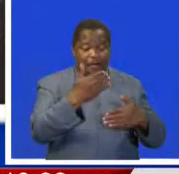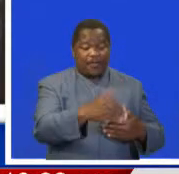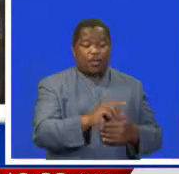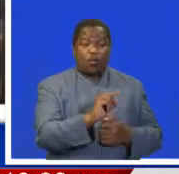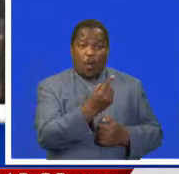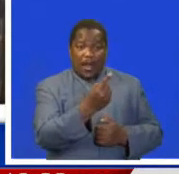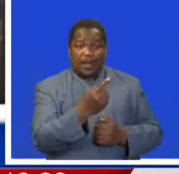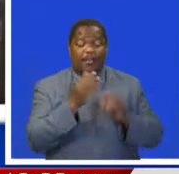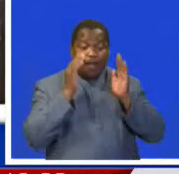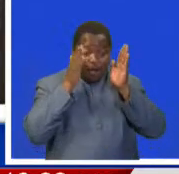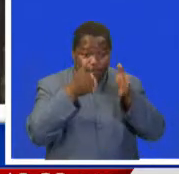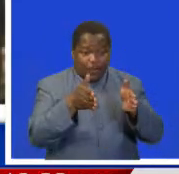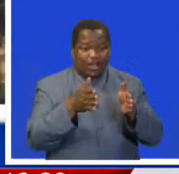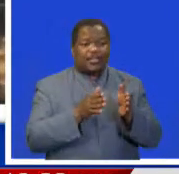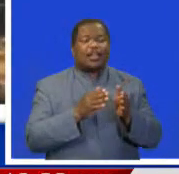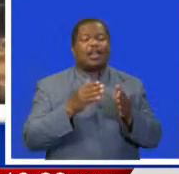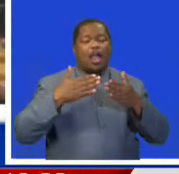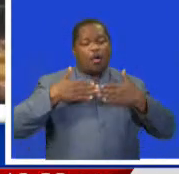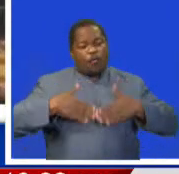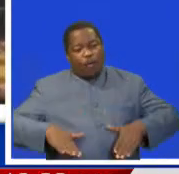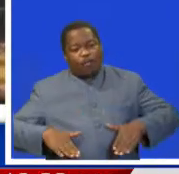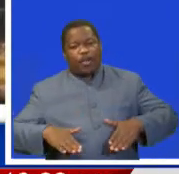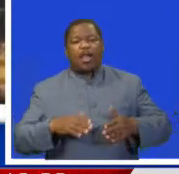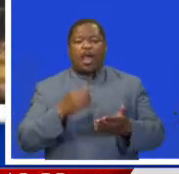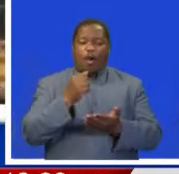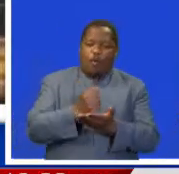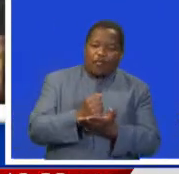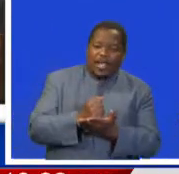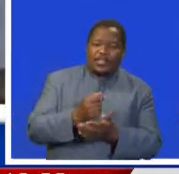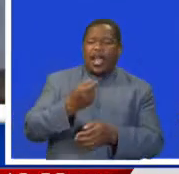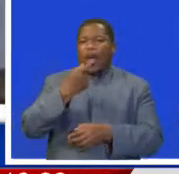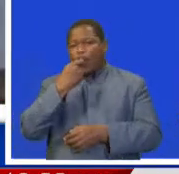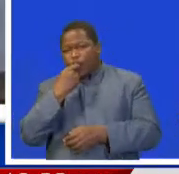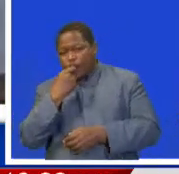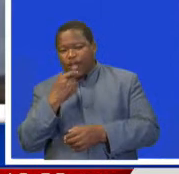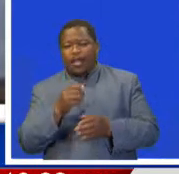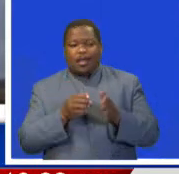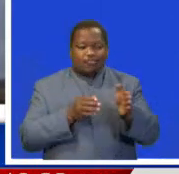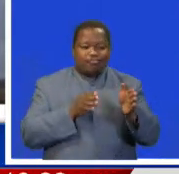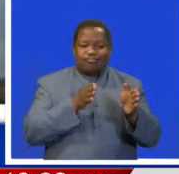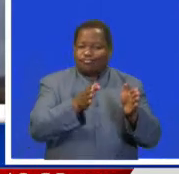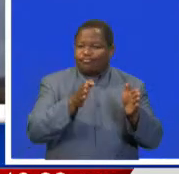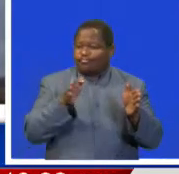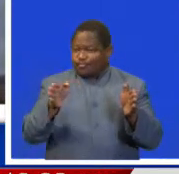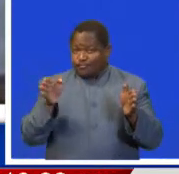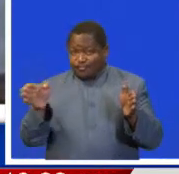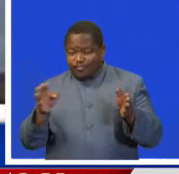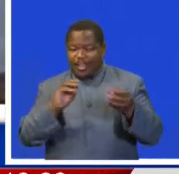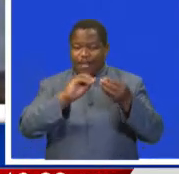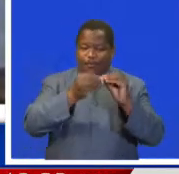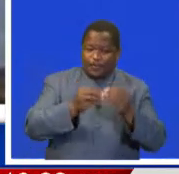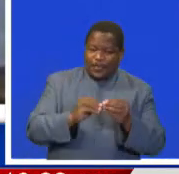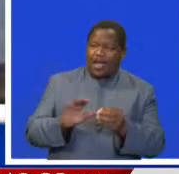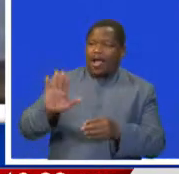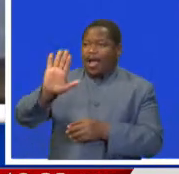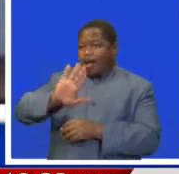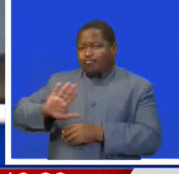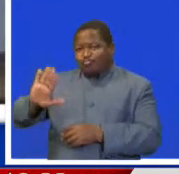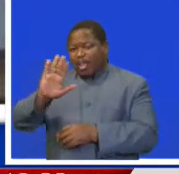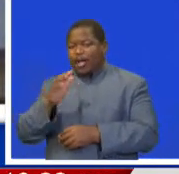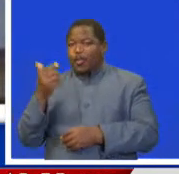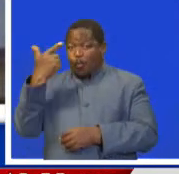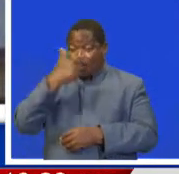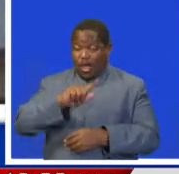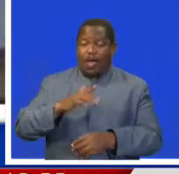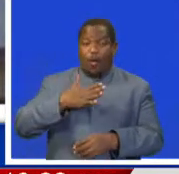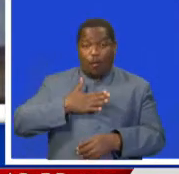kusalungiswa imagumbi lapho kugcokela khona imacembu kanye nabo nombembe nalapho kuhlala khona titatanyiswa pheceleti ema-dressing rooms,